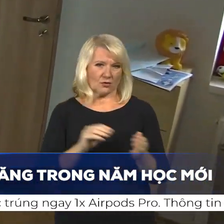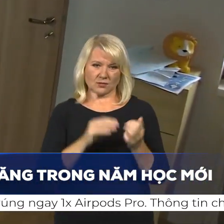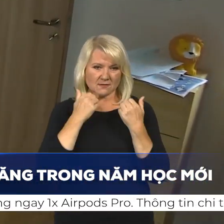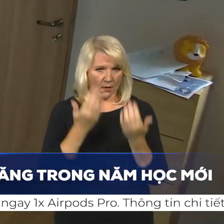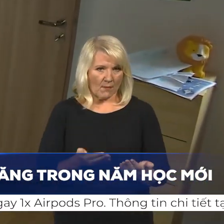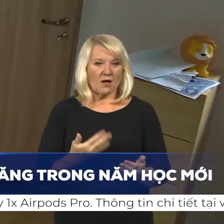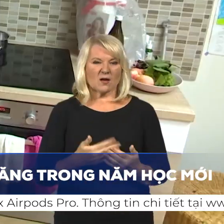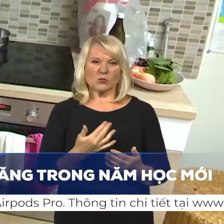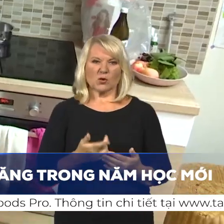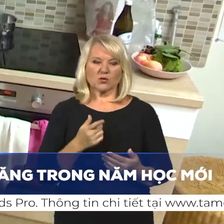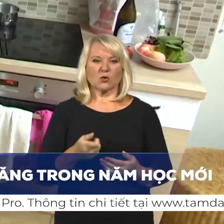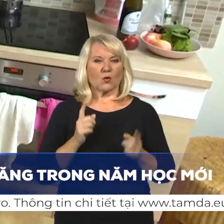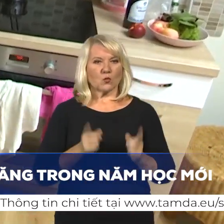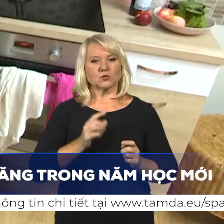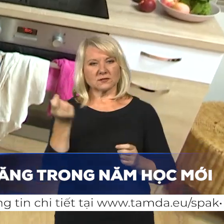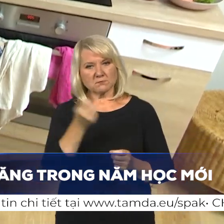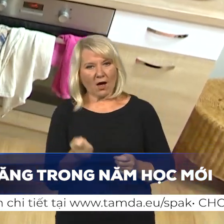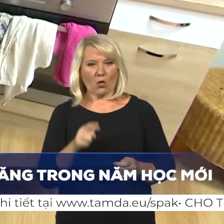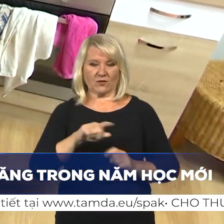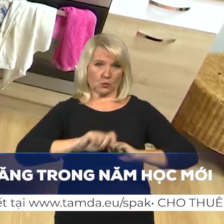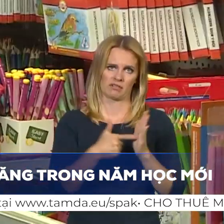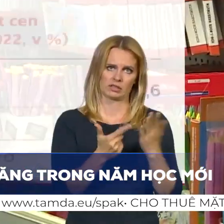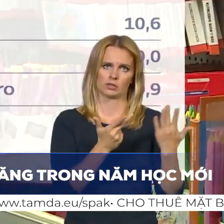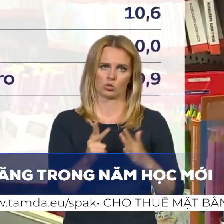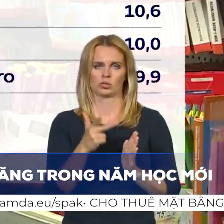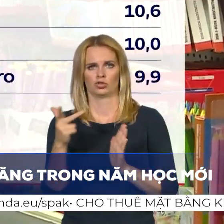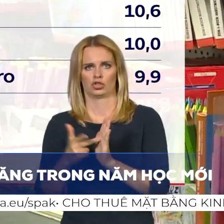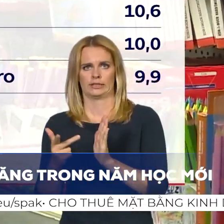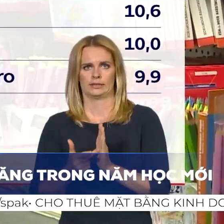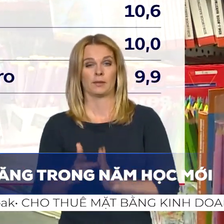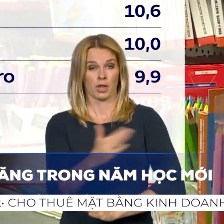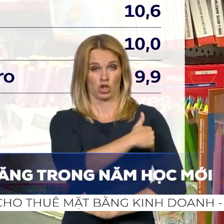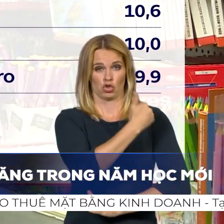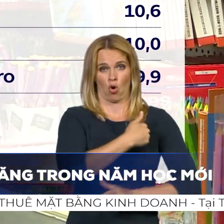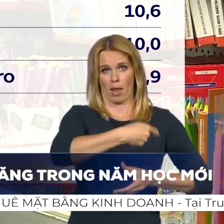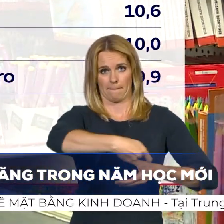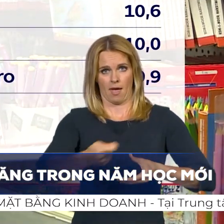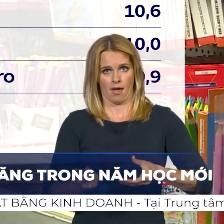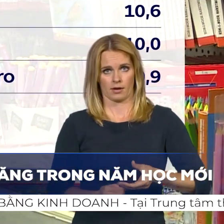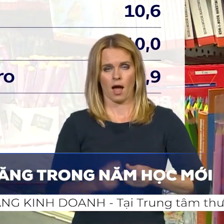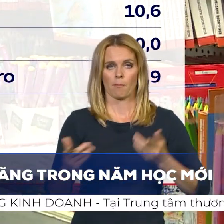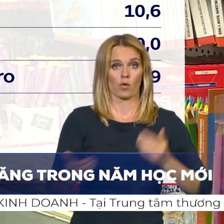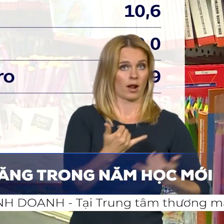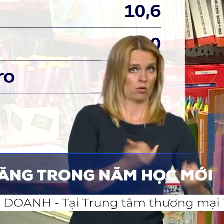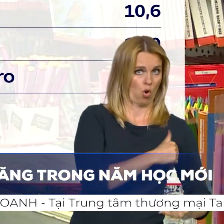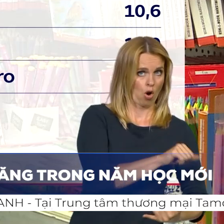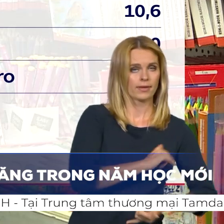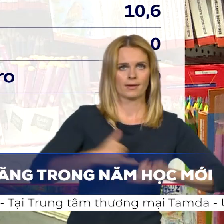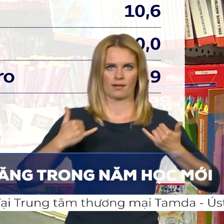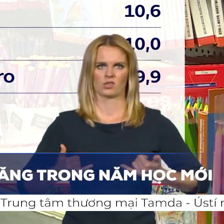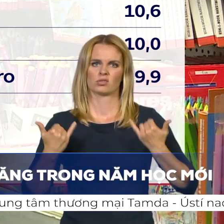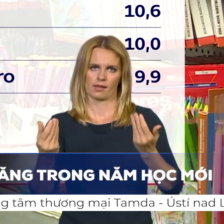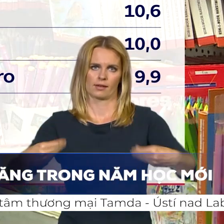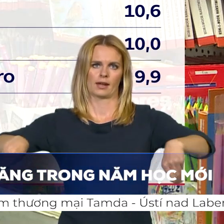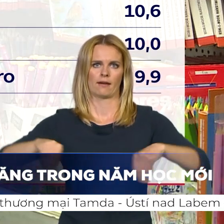kỳ năm ngoái lý do rất đơn giản là do Lạm phát tăng cao theo như thống kê cho thấy một hộp đựng bút tăng khoảng 10% so với năm ngoái bút